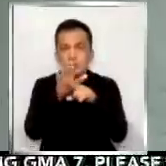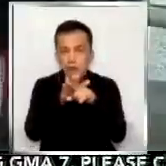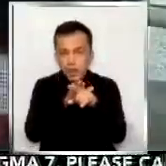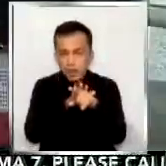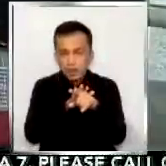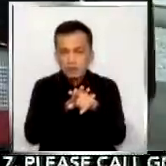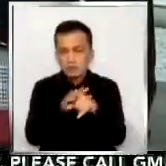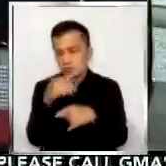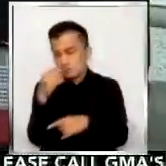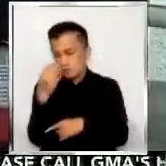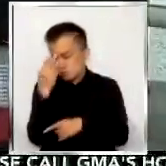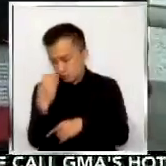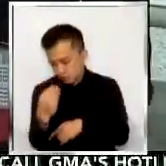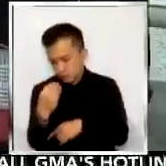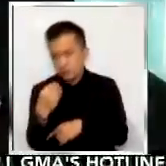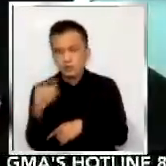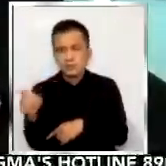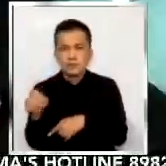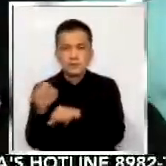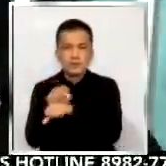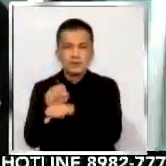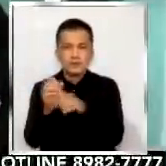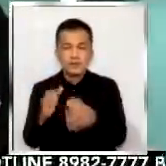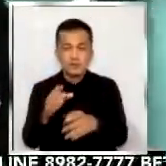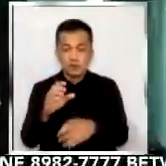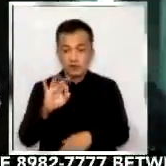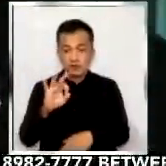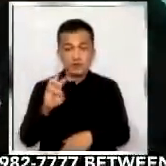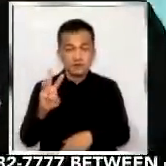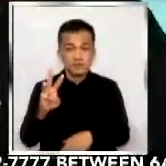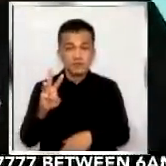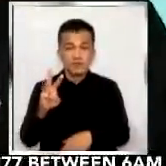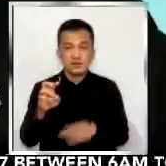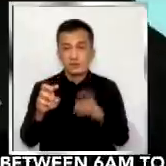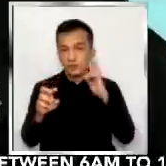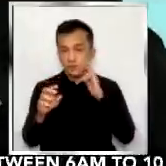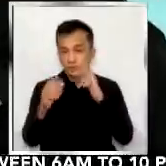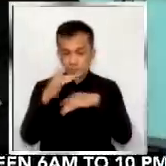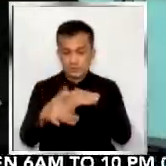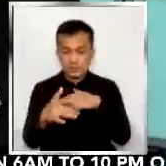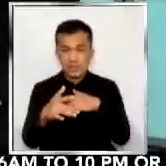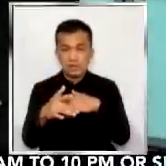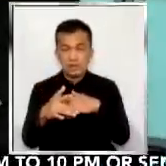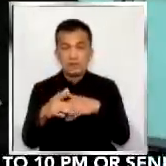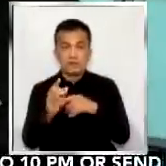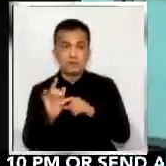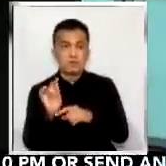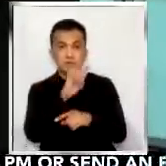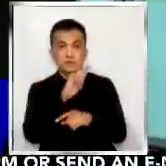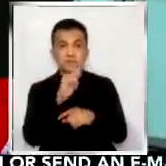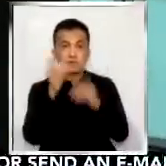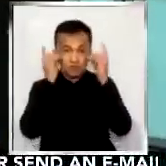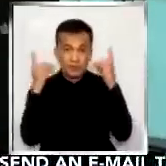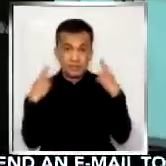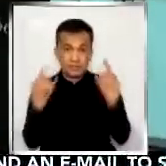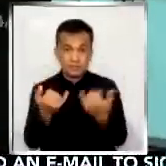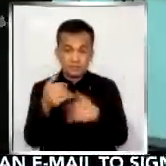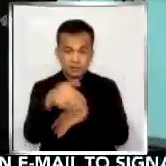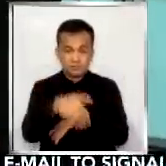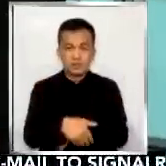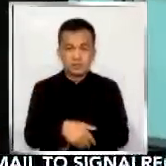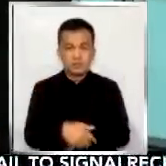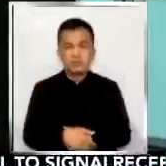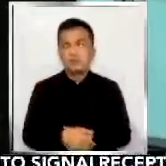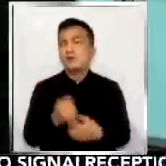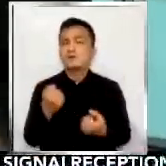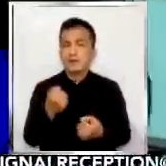porter. Ang OFW na si Rubenda, maagang dumating para sa flight niya pa Dubai ngayong gabi. Natakot naman ma'am, pero